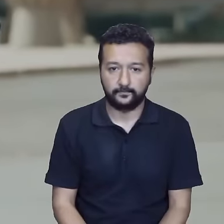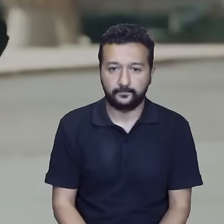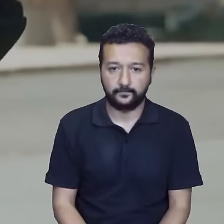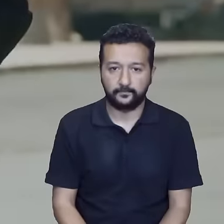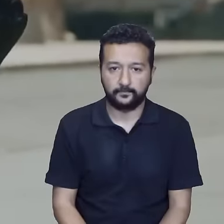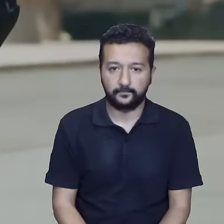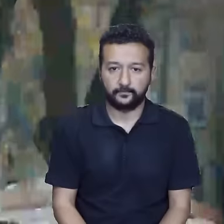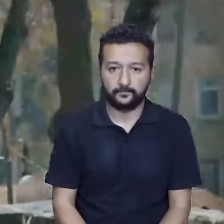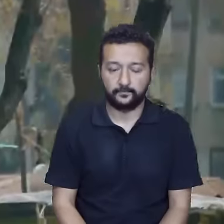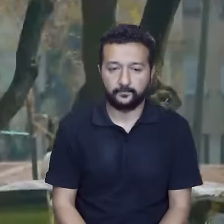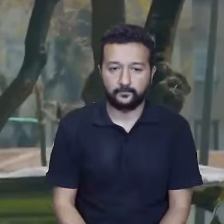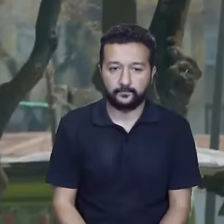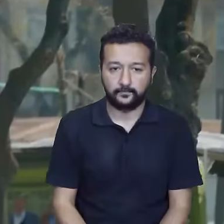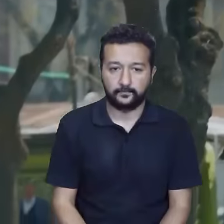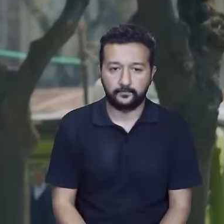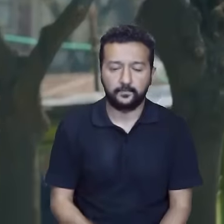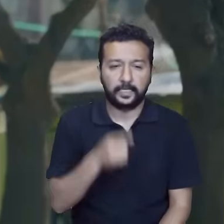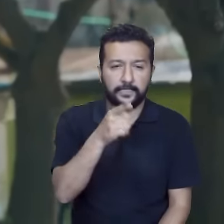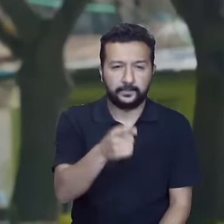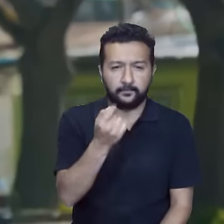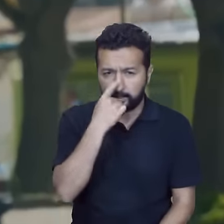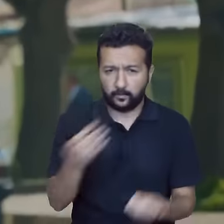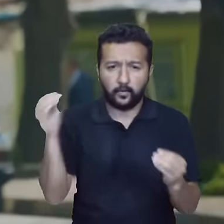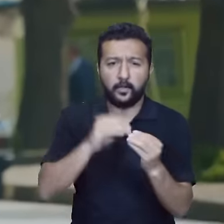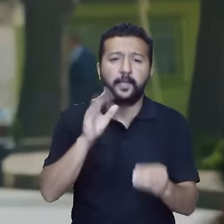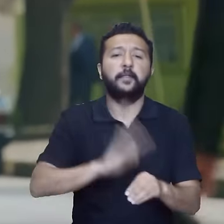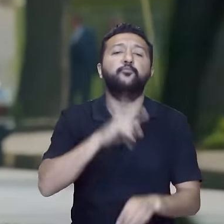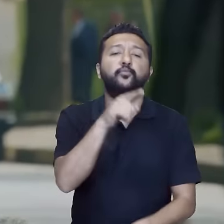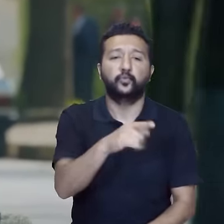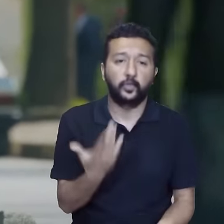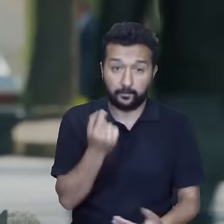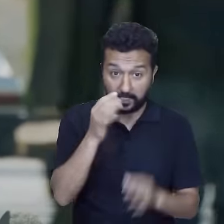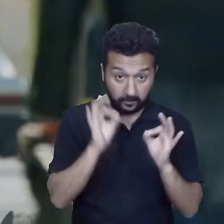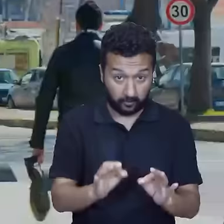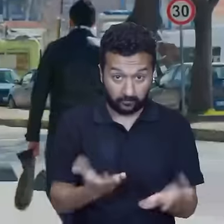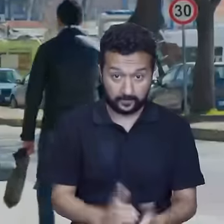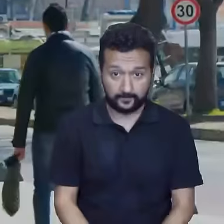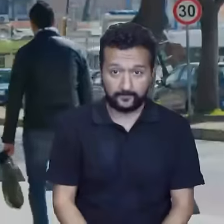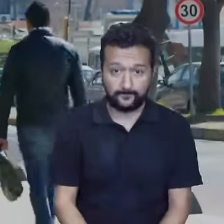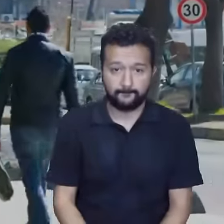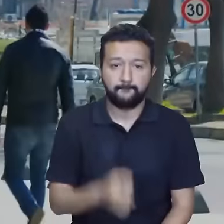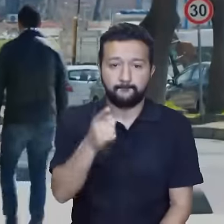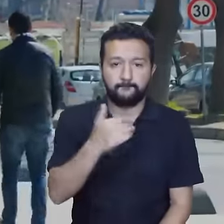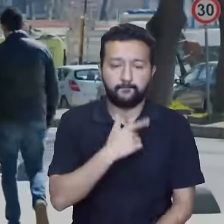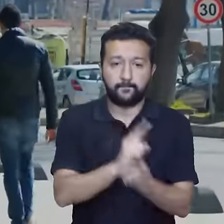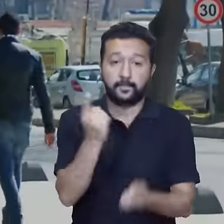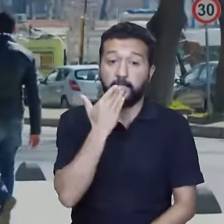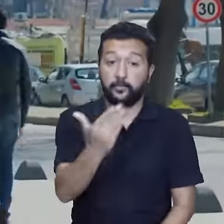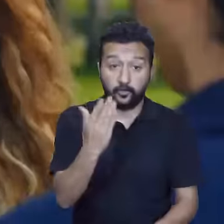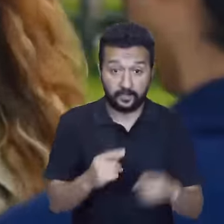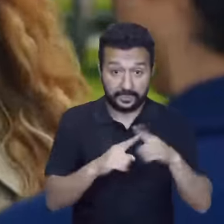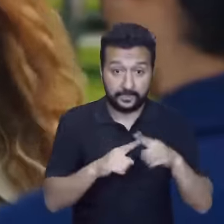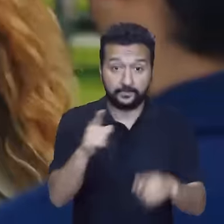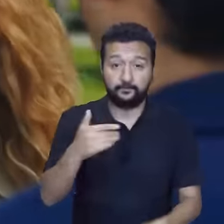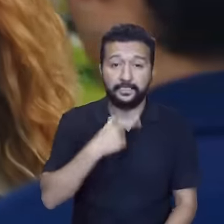Tuncay arkasına bakmadan gidiyor. Sence de biraz abartmıyor musun meseleyi? Biraz öyle mi? Ya ben sana bir şey söyleyeyim mi